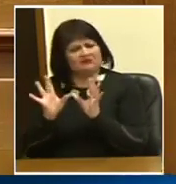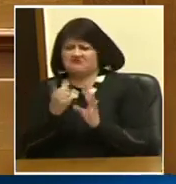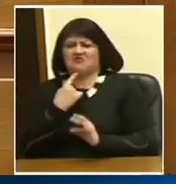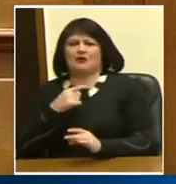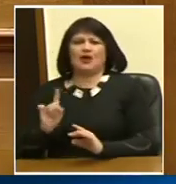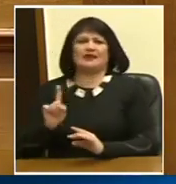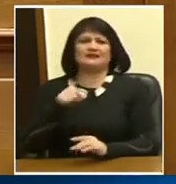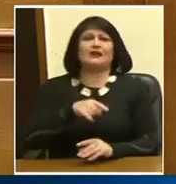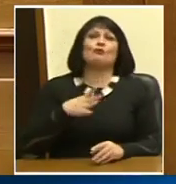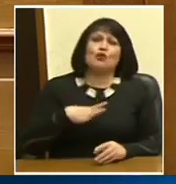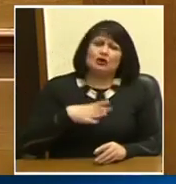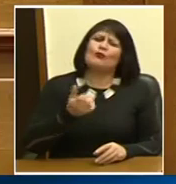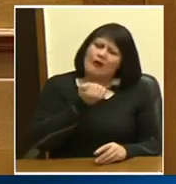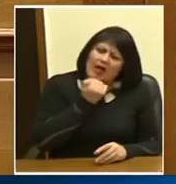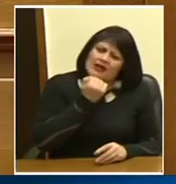Ας αναλογιστούμε